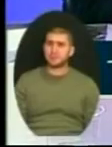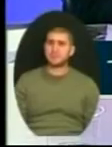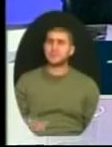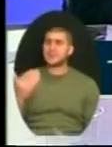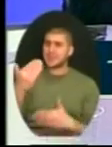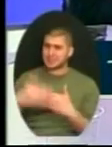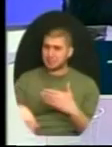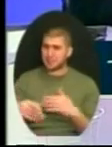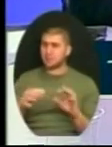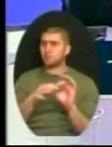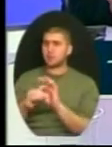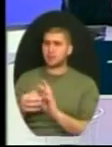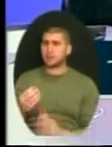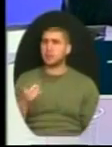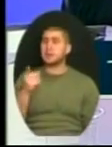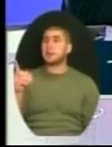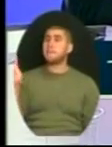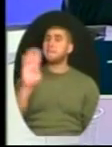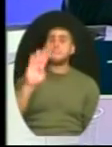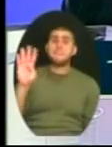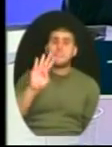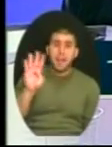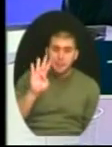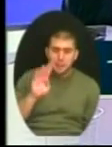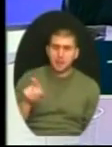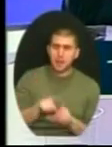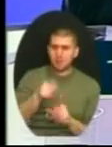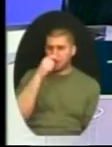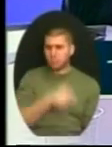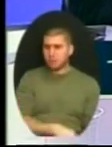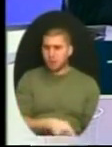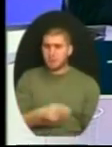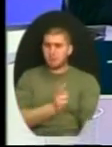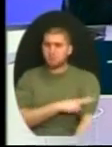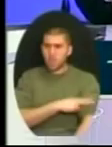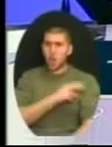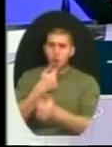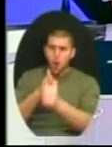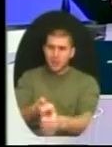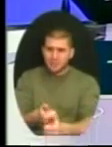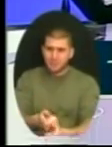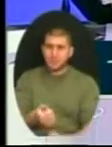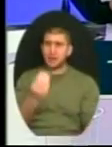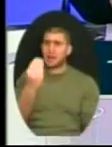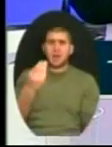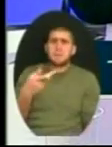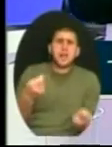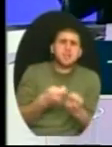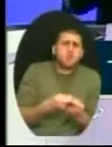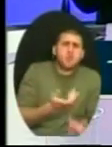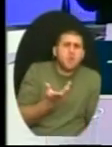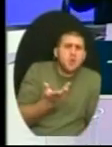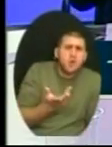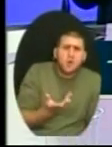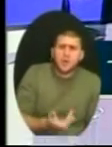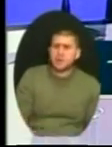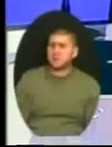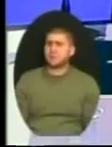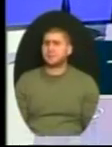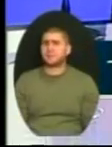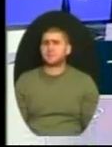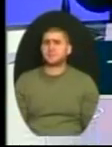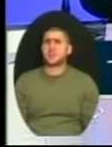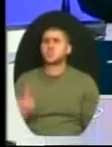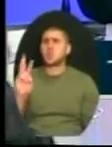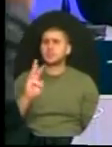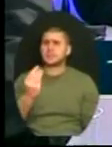תסיימי את המשפט, רגע, קני אבי. זה שנתניהו מתאמר במשטרה, רודף אותו. תכף נראה את הדברים האלה גם. הוא צריך לשתוק.